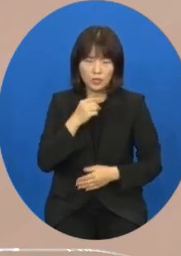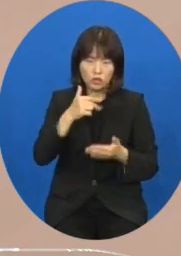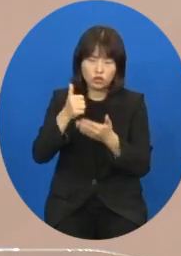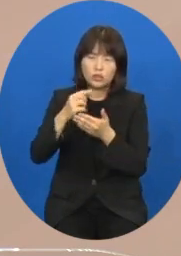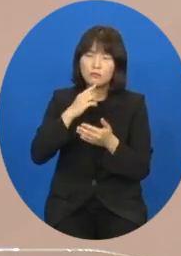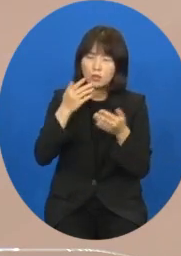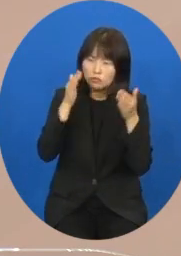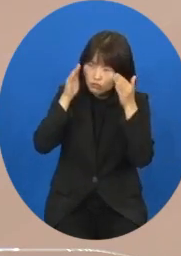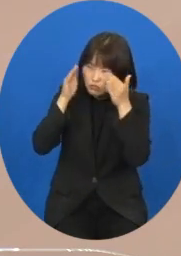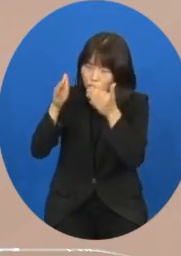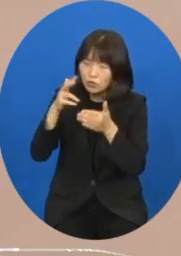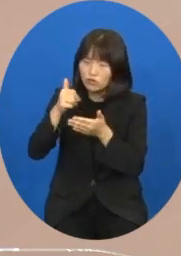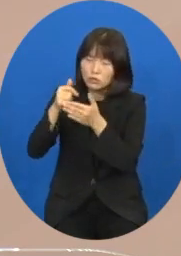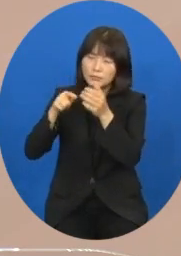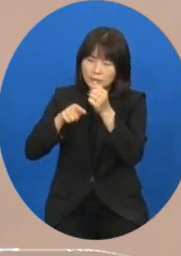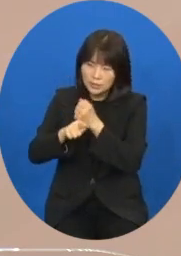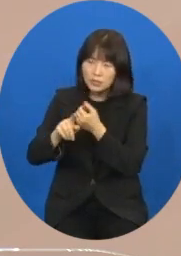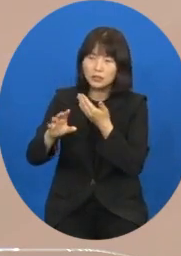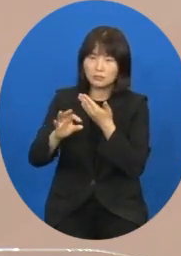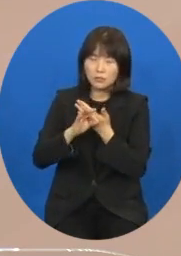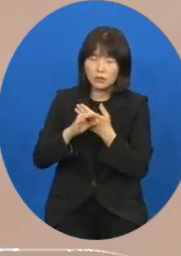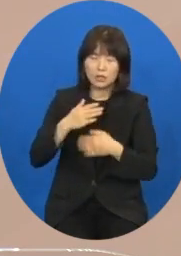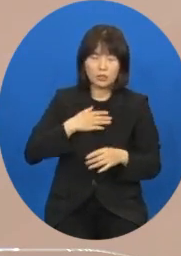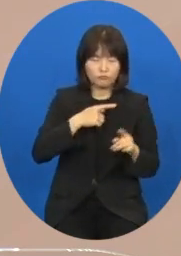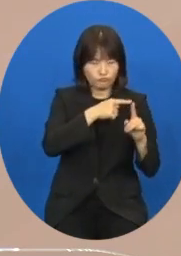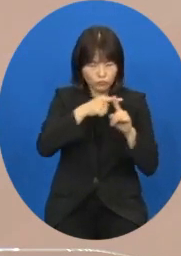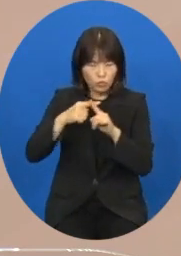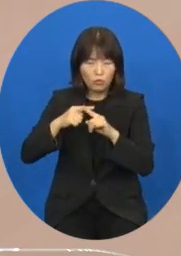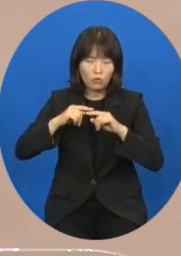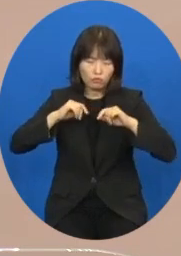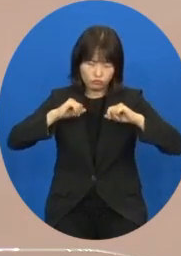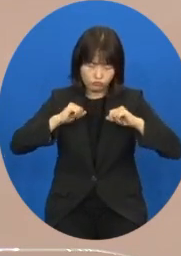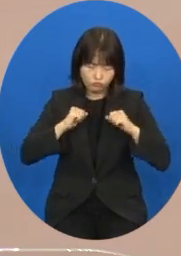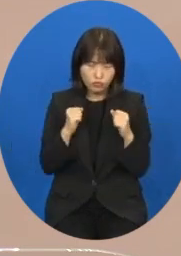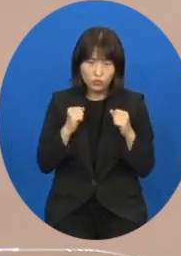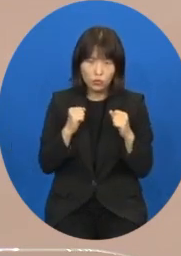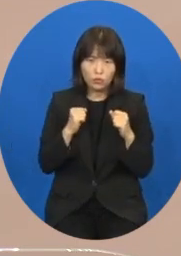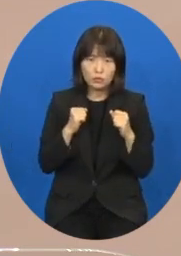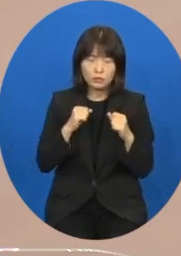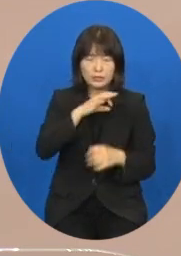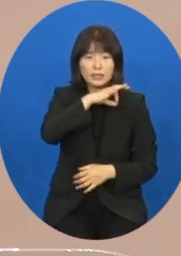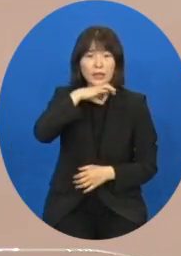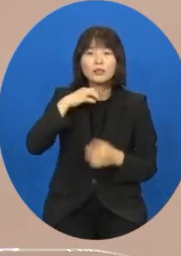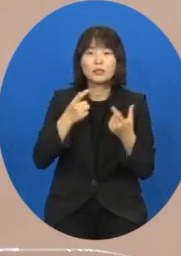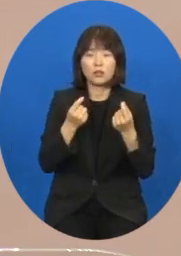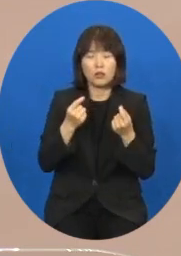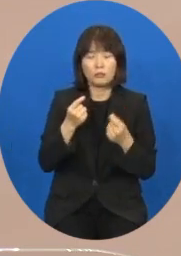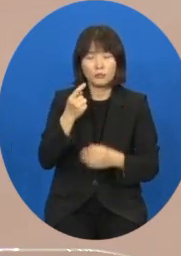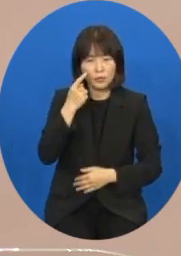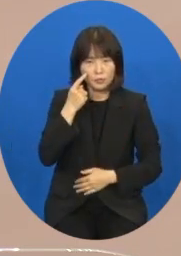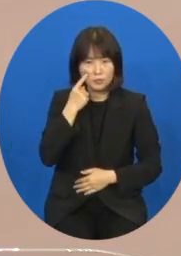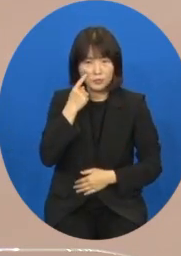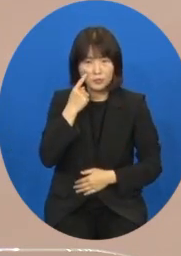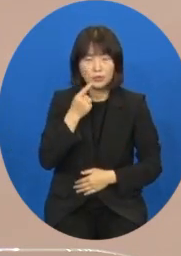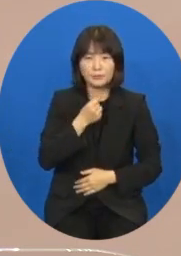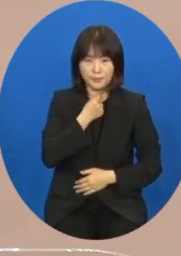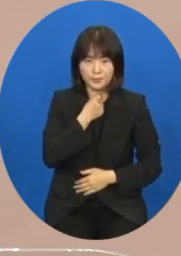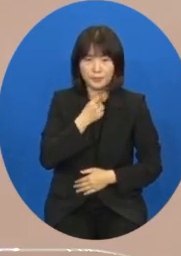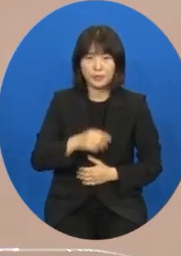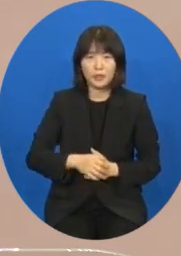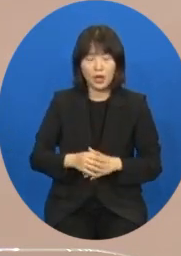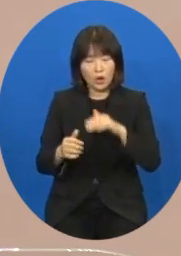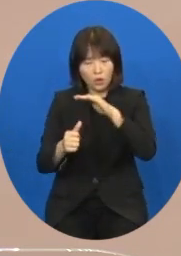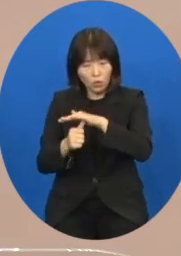주님의 뜻이라면 제가 무조건 순종의 걸음을 안드레처럼 제가 한번 해보겠습니다. 이